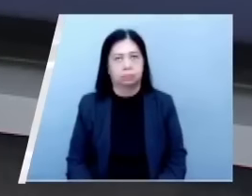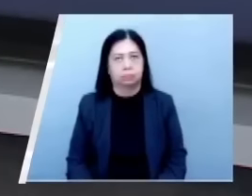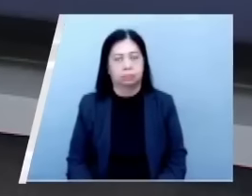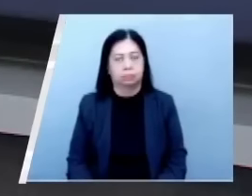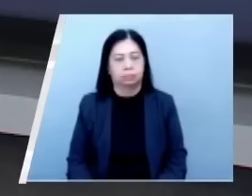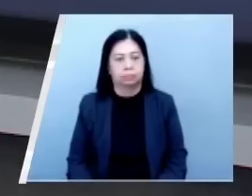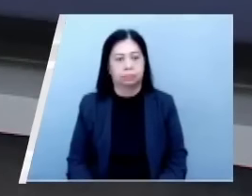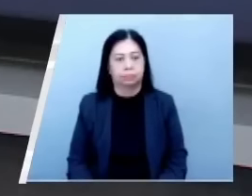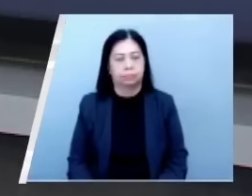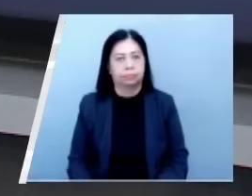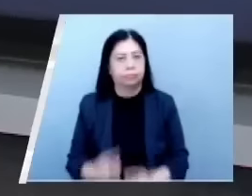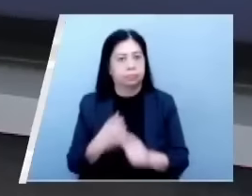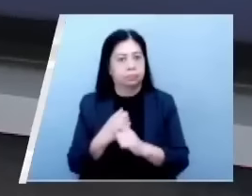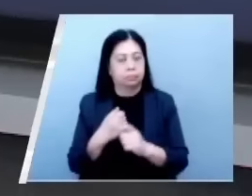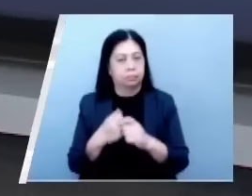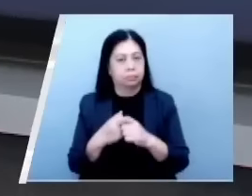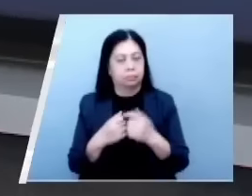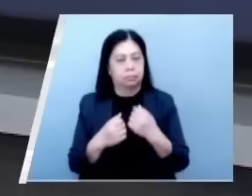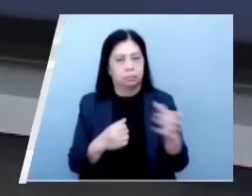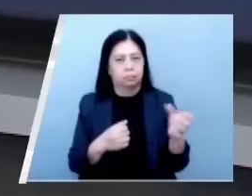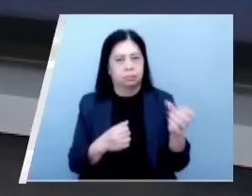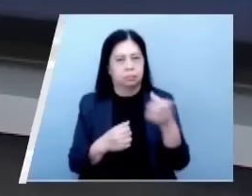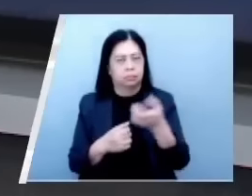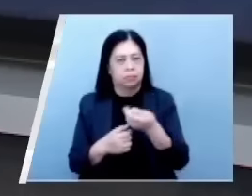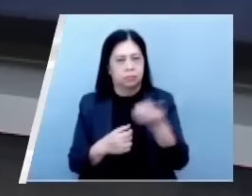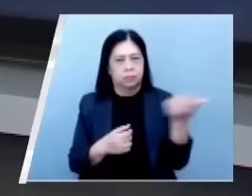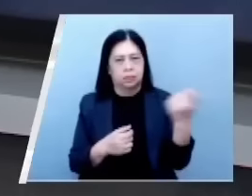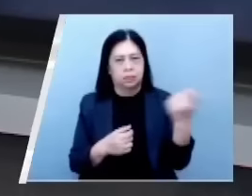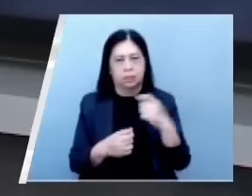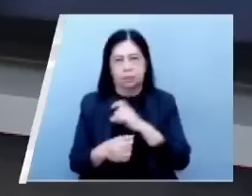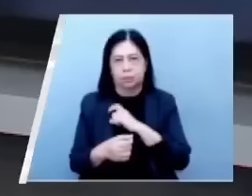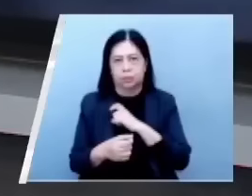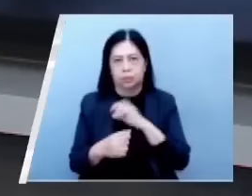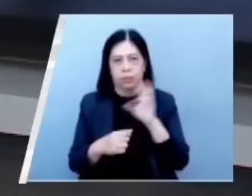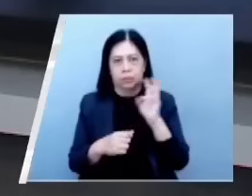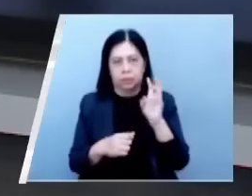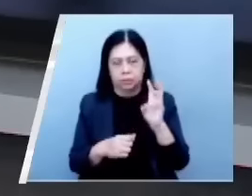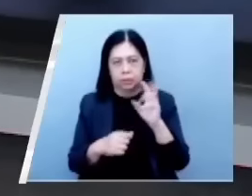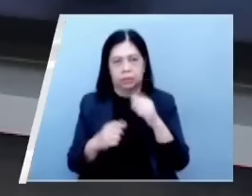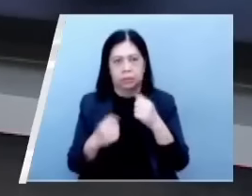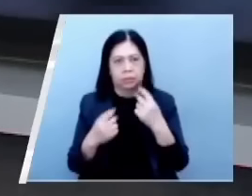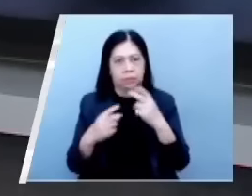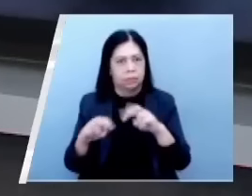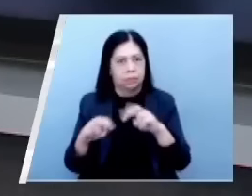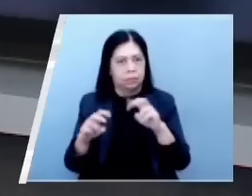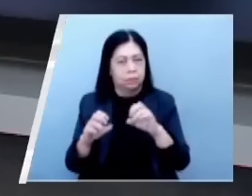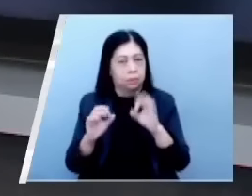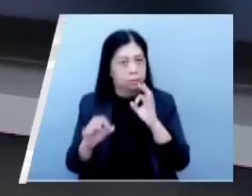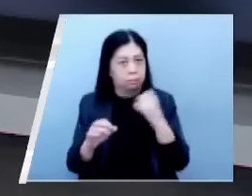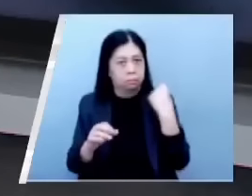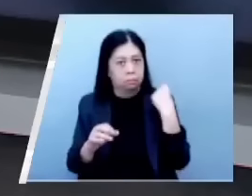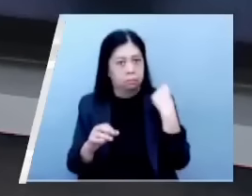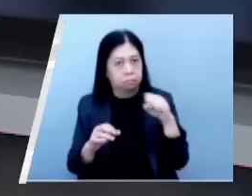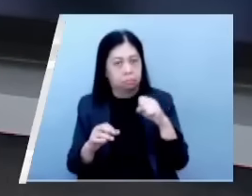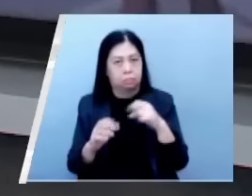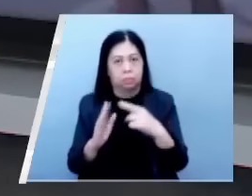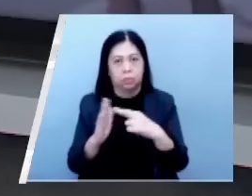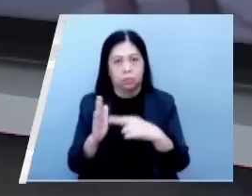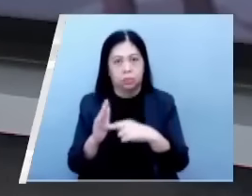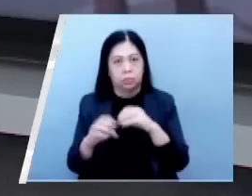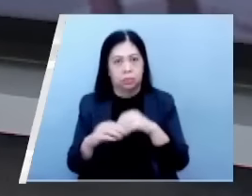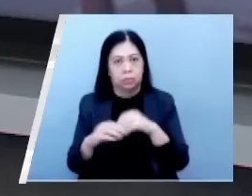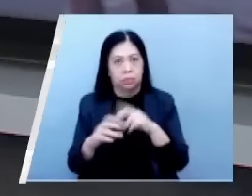Pansamantalang inalis sa pwesto ang 6 na pulis habang iniimbestigahan kung may nalabag na protocol sa kanilang